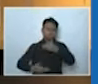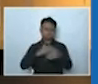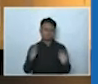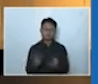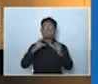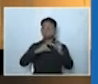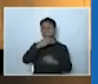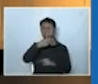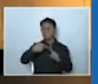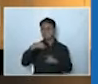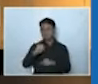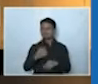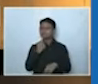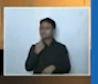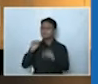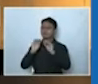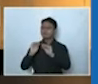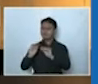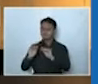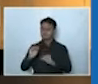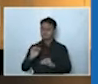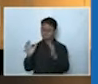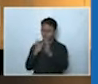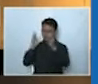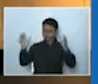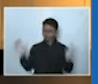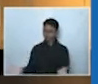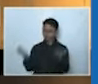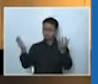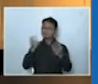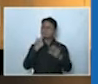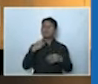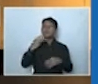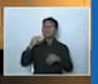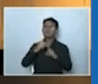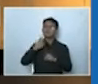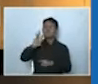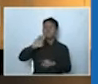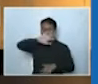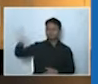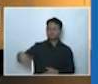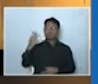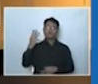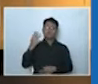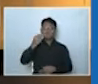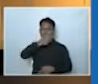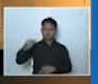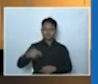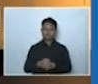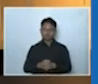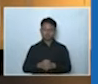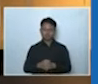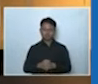BPJS sehingga itu akan menjadi replikasi untuk pembangunan ke depan 5 tahun untuk wilayah utara dan selatan dan kami akan